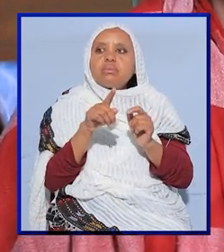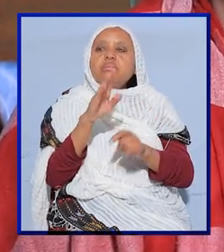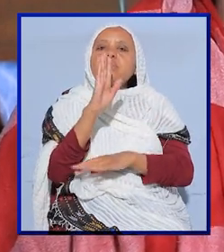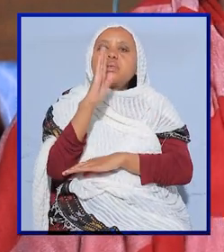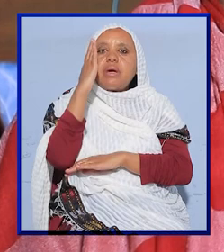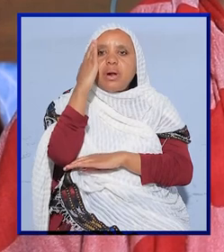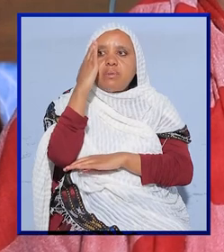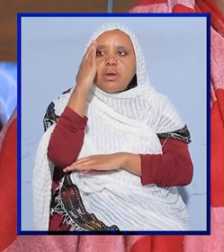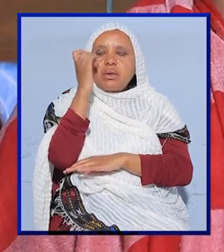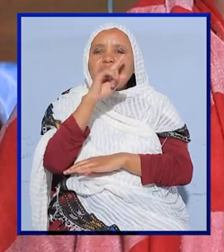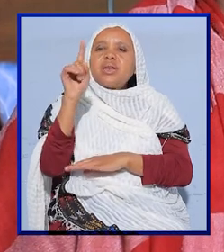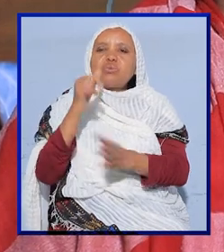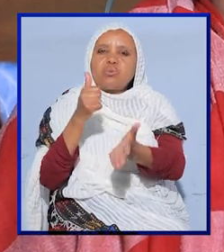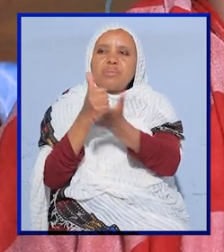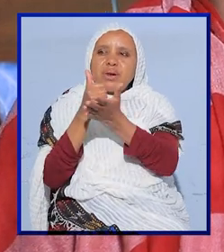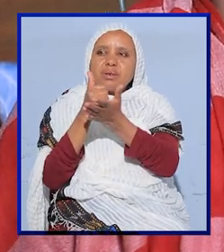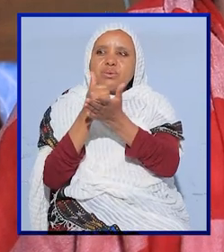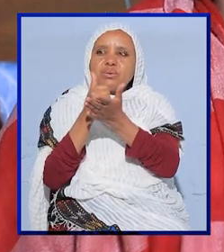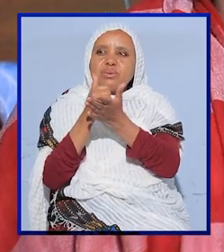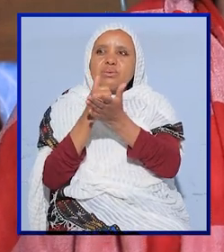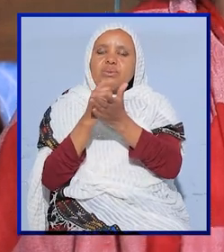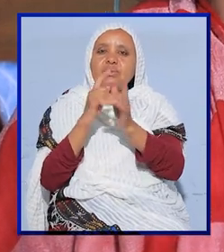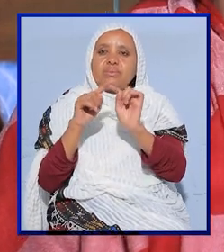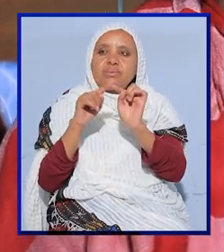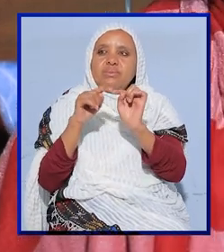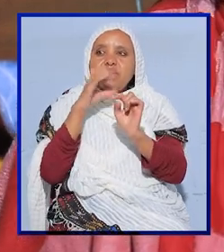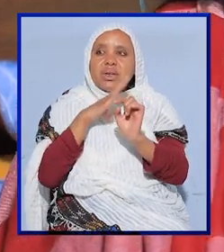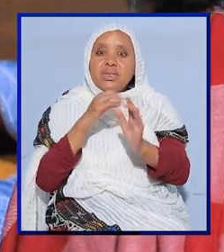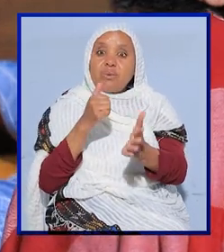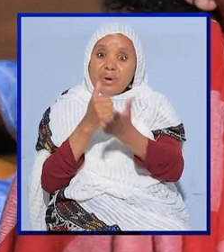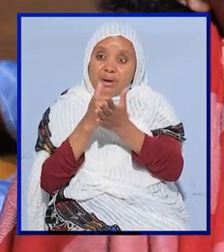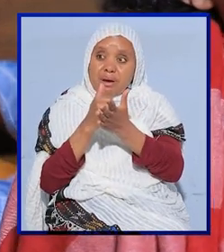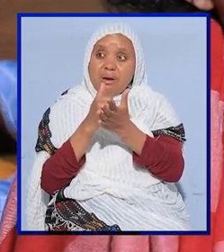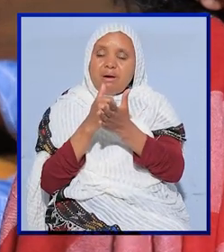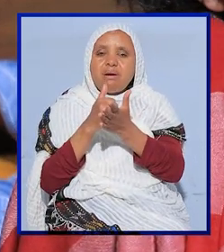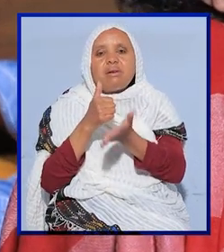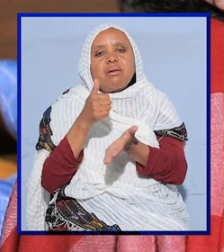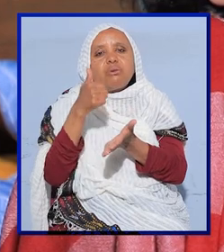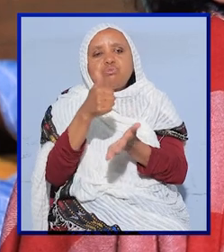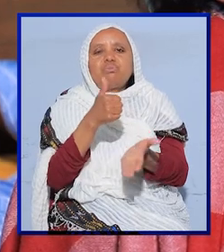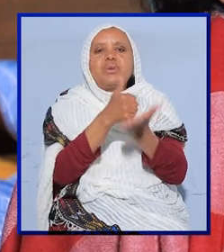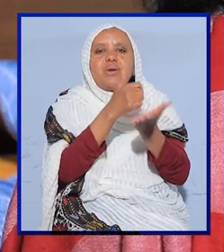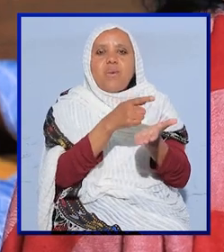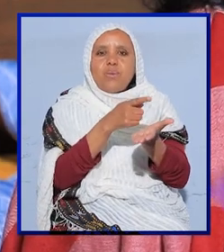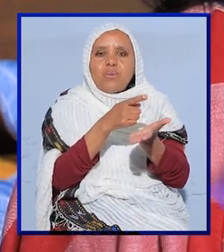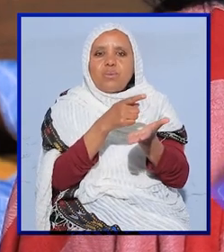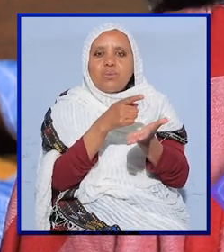ያውቃል። እነሱንም ይርዳቸው፣ መድኃኒዓለም ይርዳቸው። ለሰው የሚረዳ መድኃኒዓለም ይርዳው። እውነቴን ነው